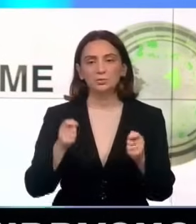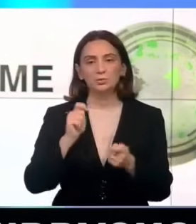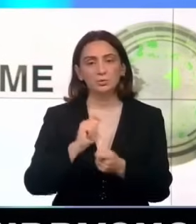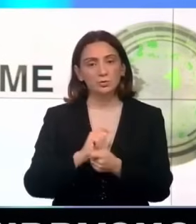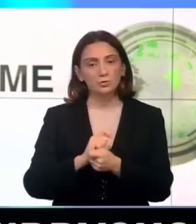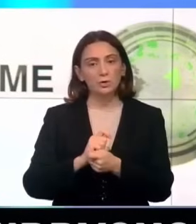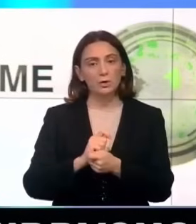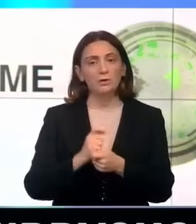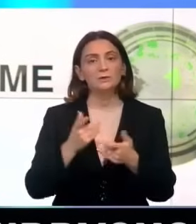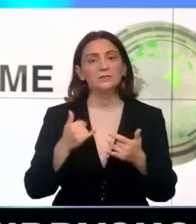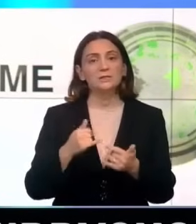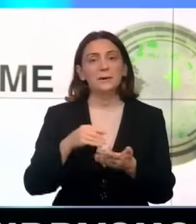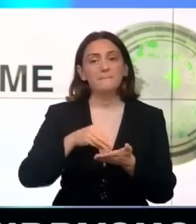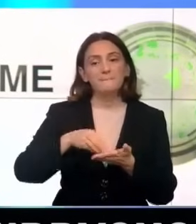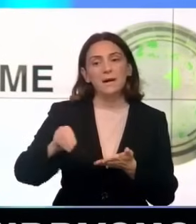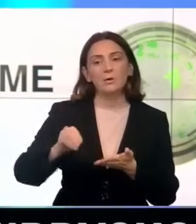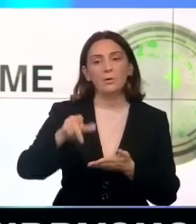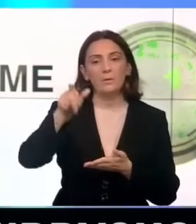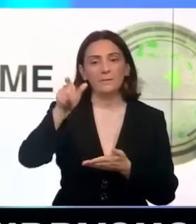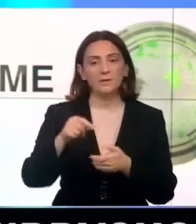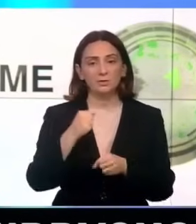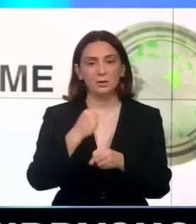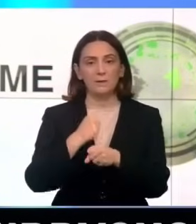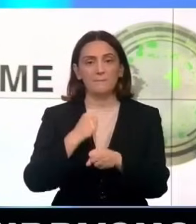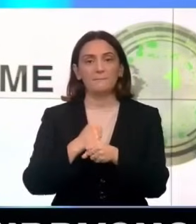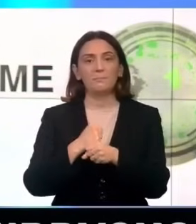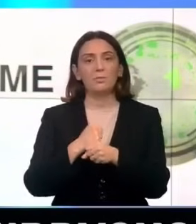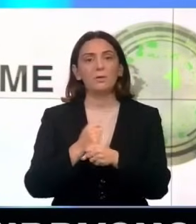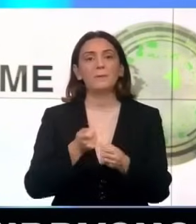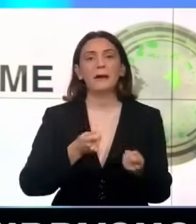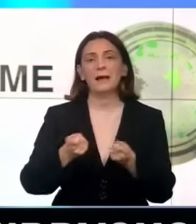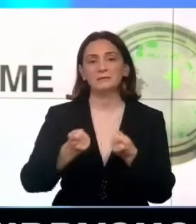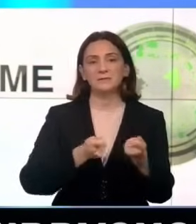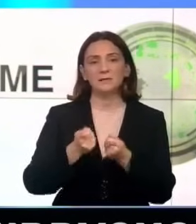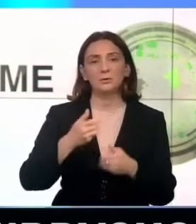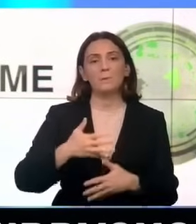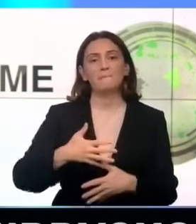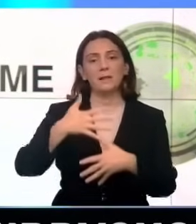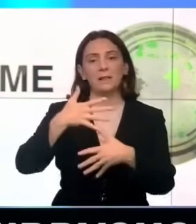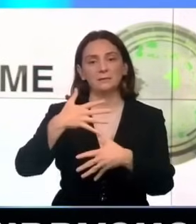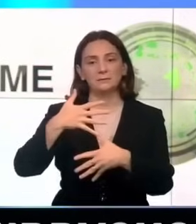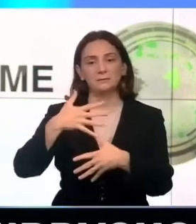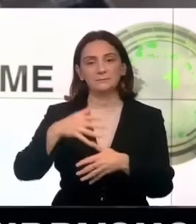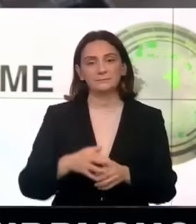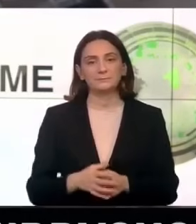bëjnë banorët administratorit, ndërkohë që fatura do të jenë të detyrueshme.